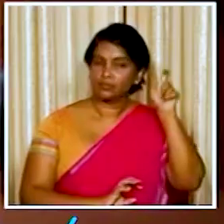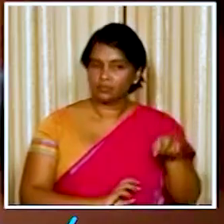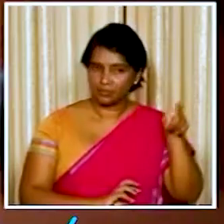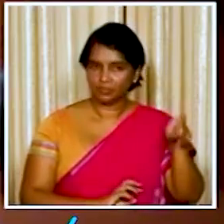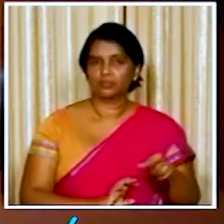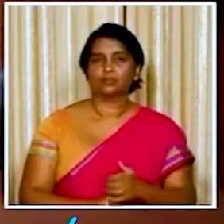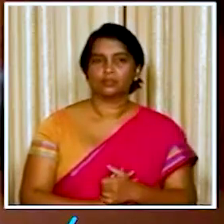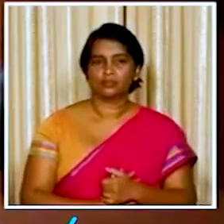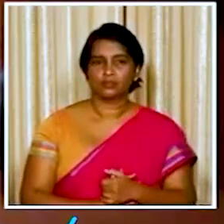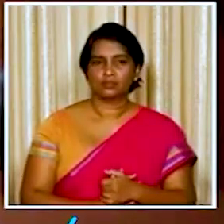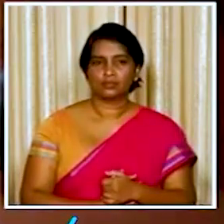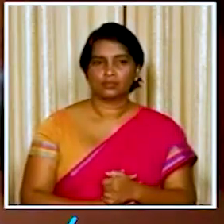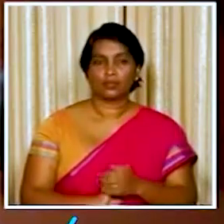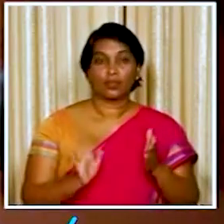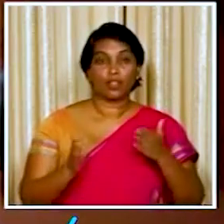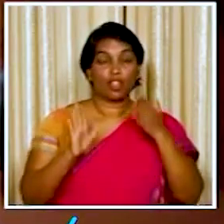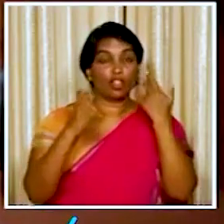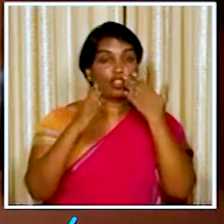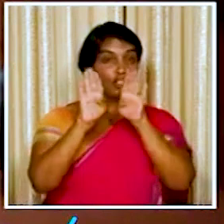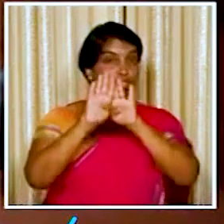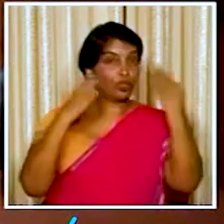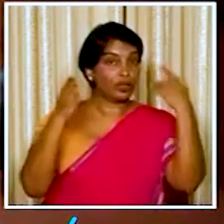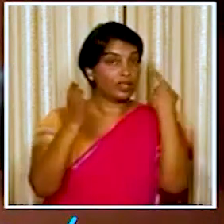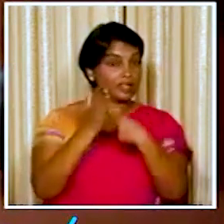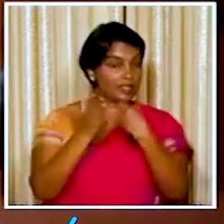ආයතන. දොරේ සද්දේ බෙරේ සද්දේ අඳුර ගන්න පුළුවන්.